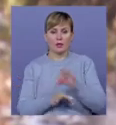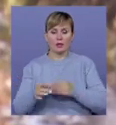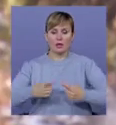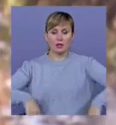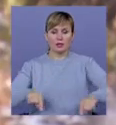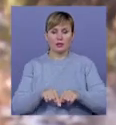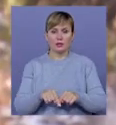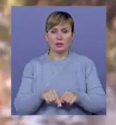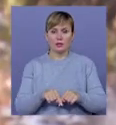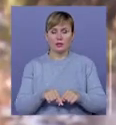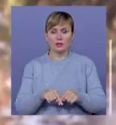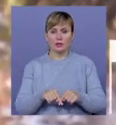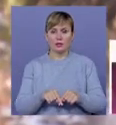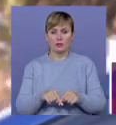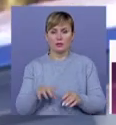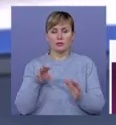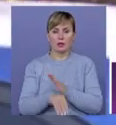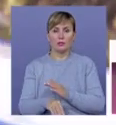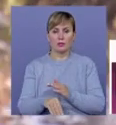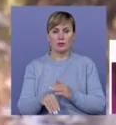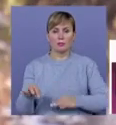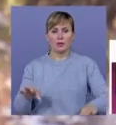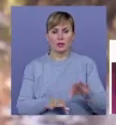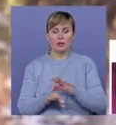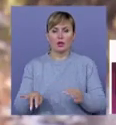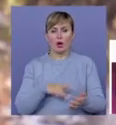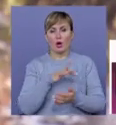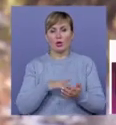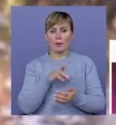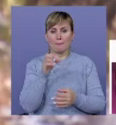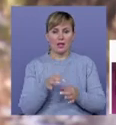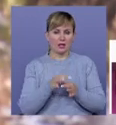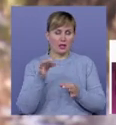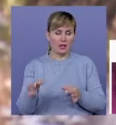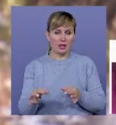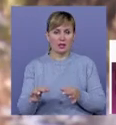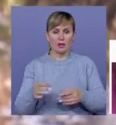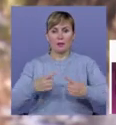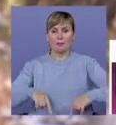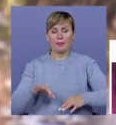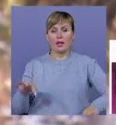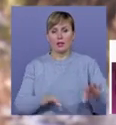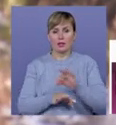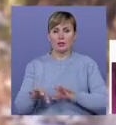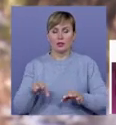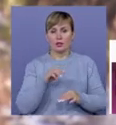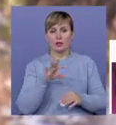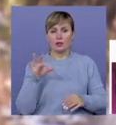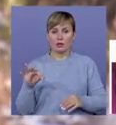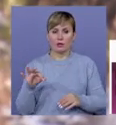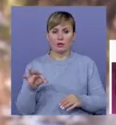организации в рамках проекта «Город без окраин» проектной организации ТО